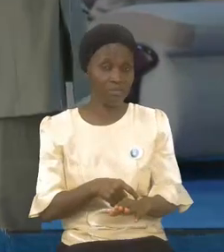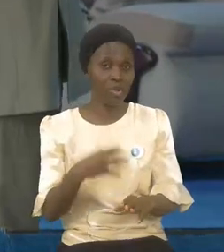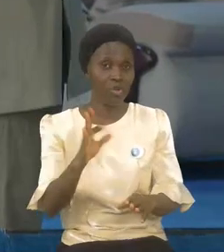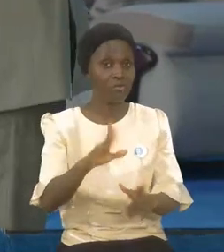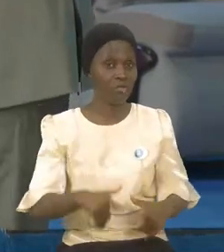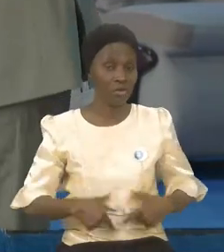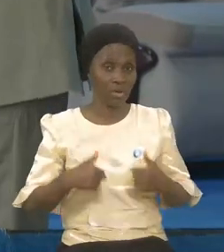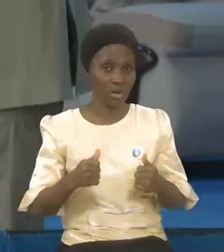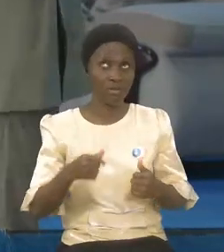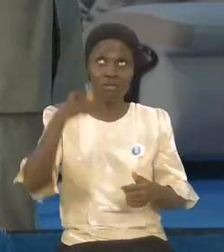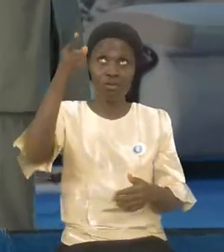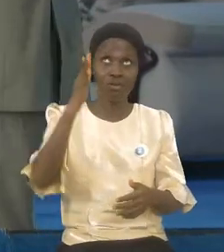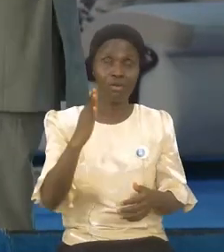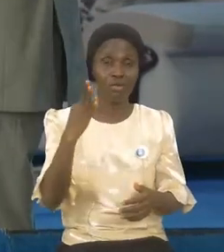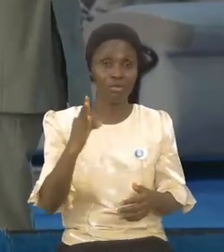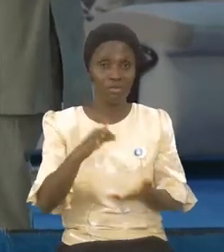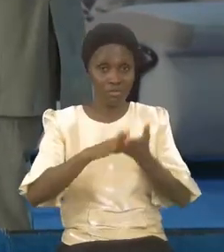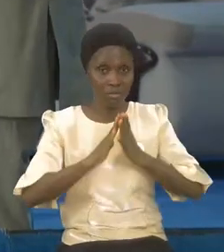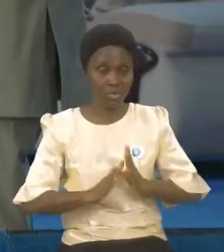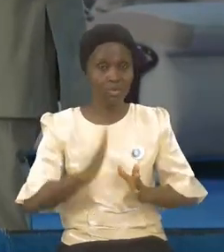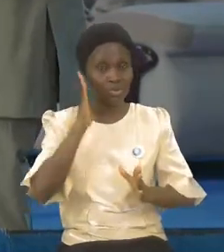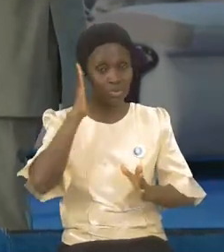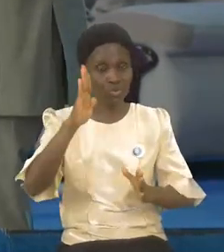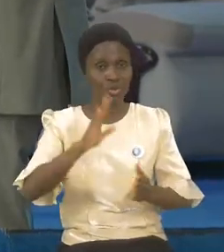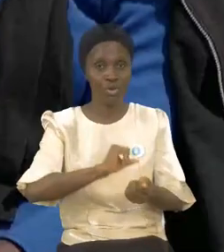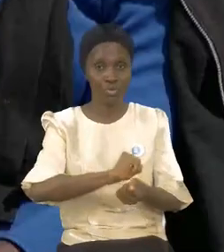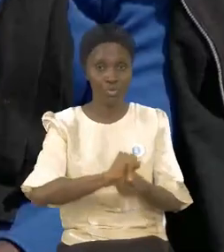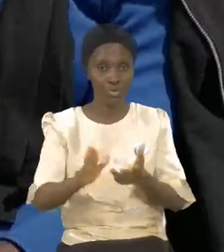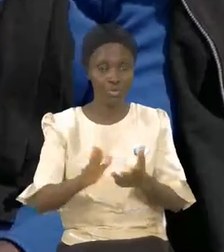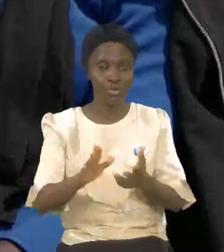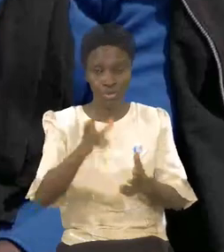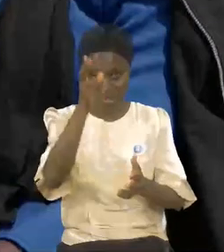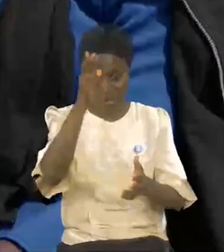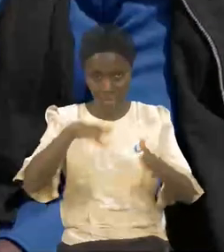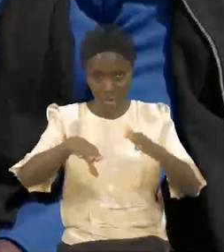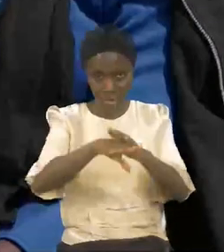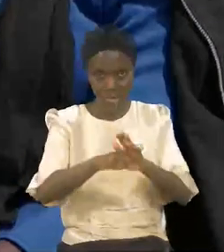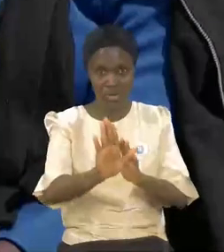Dieu, la foi en Dieu, le Dieu de paix écrasera bientôt Satan sous vos pieds.